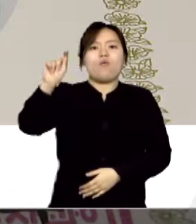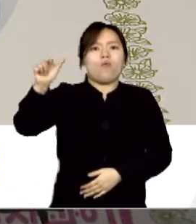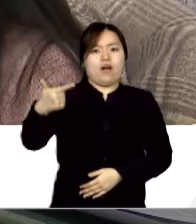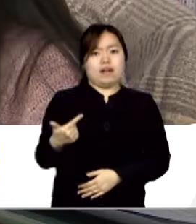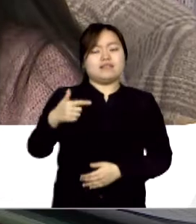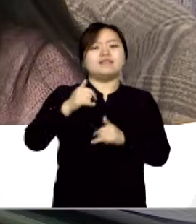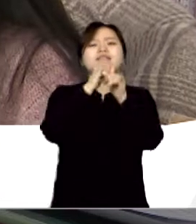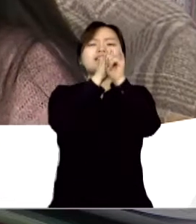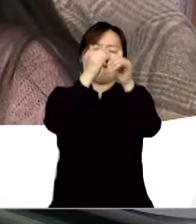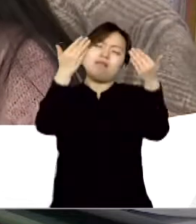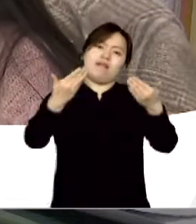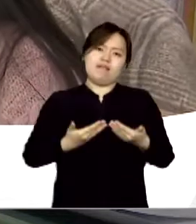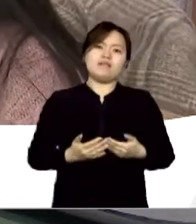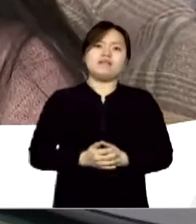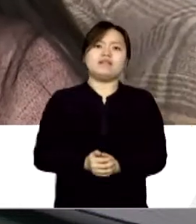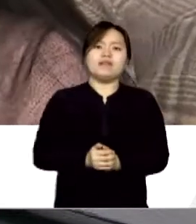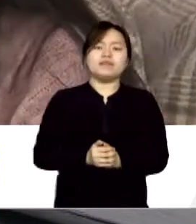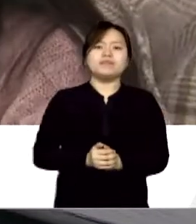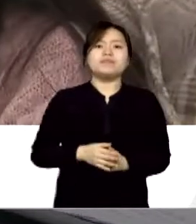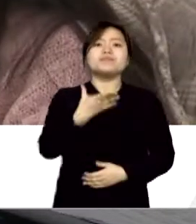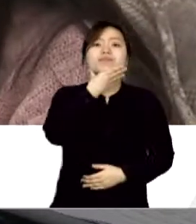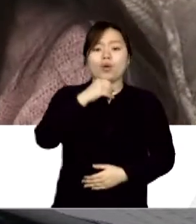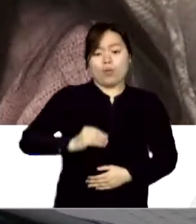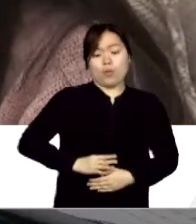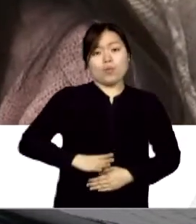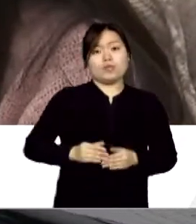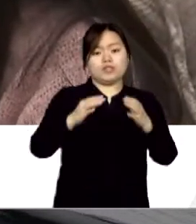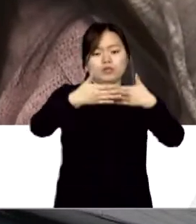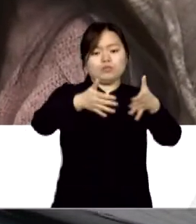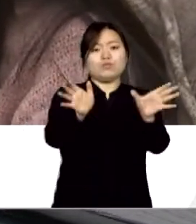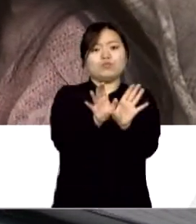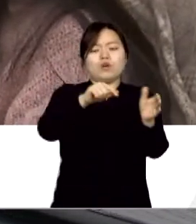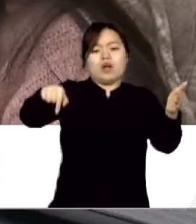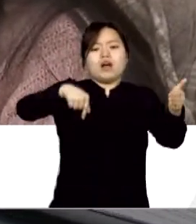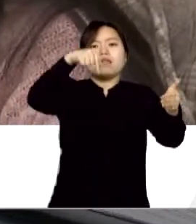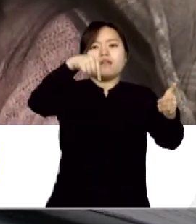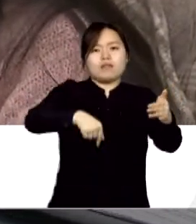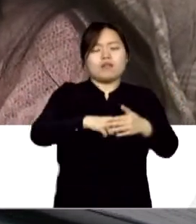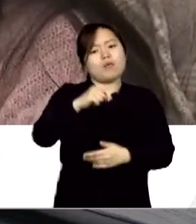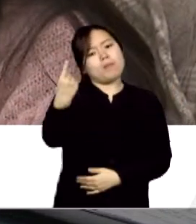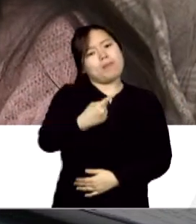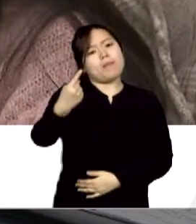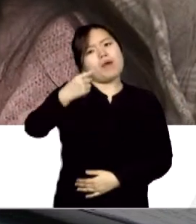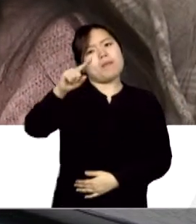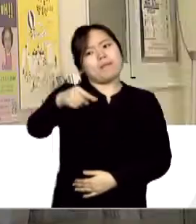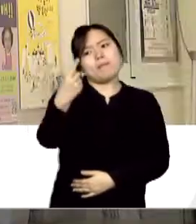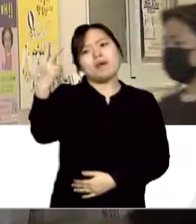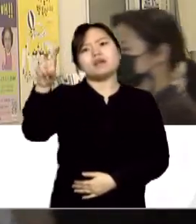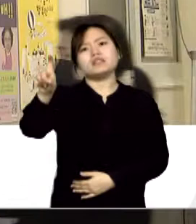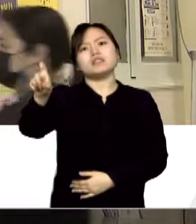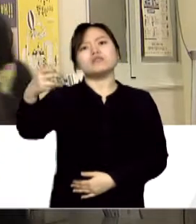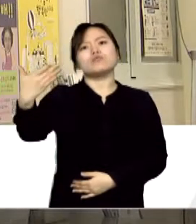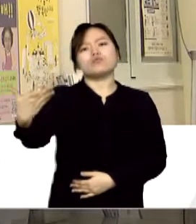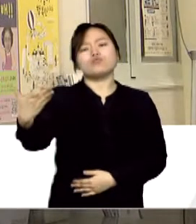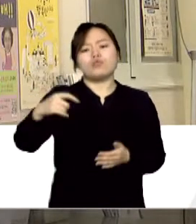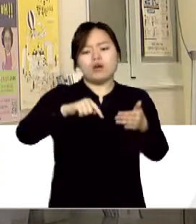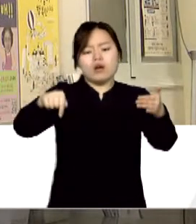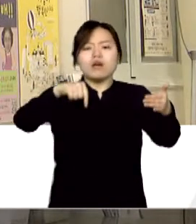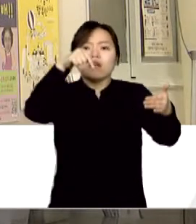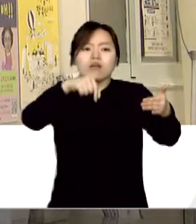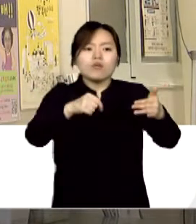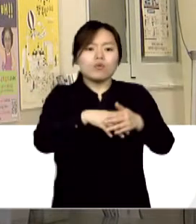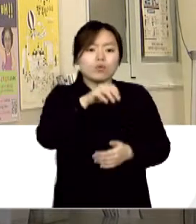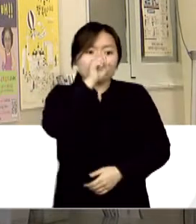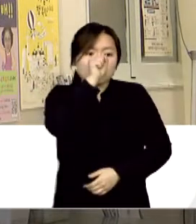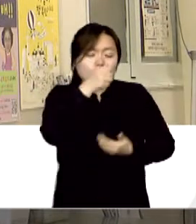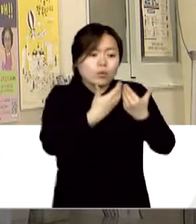수상했습니다. 보건복지부와 중앙육아종합지원센터는 전국 119개 시설을 대상으로 운영과 사업 전반의